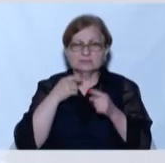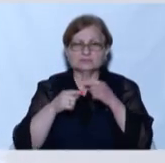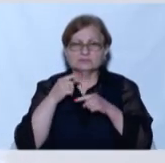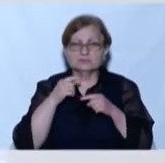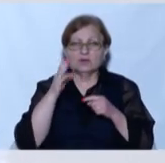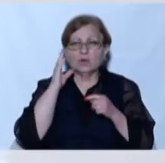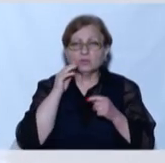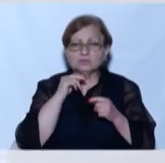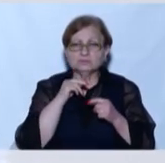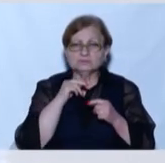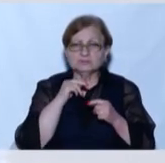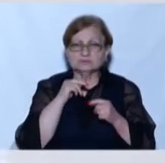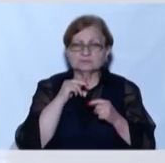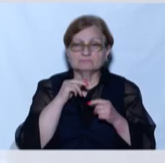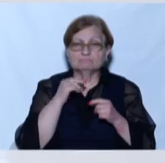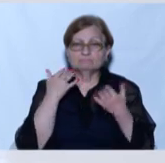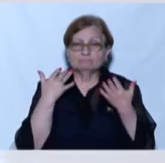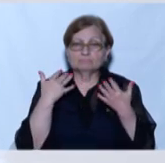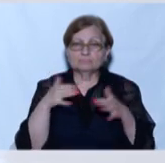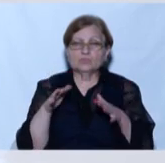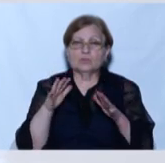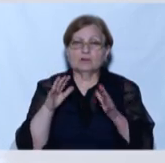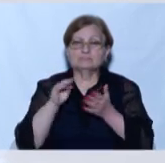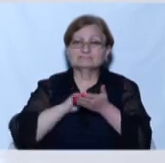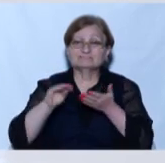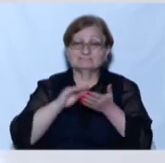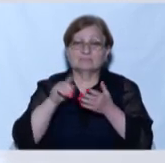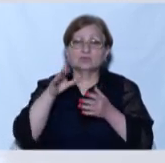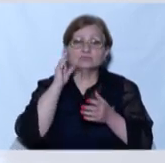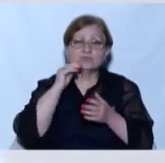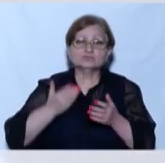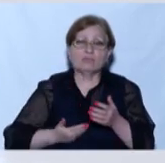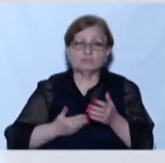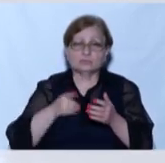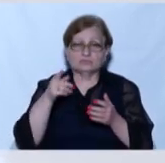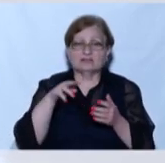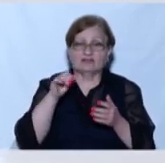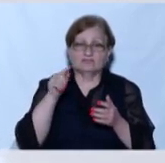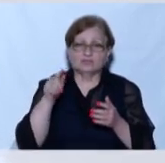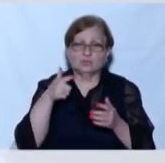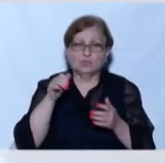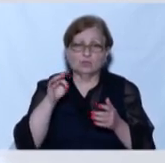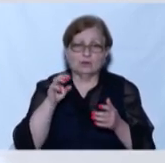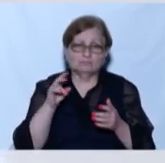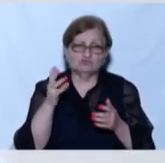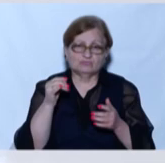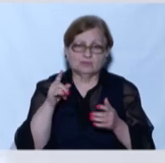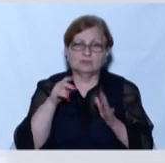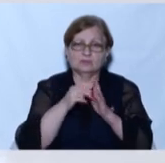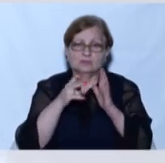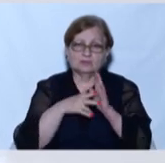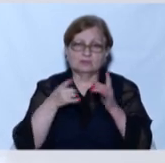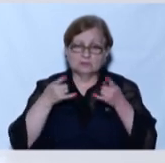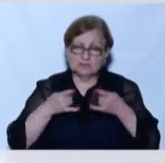როდესაც ასე იგი მოღვაწეობა მოუხდა დავით გურამიშვილს. ფაქტიურად დავით გურამიშვილი არის დაიბადა 18